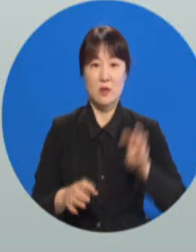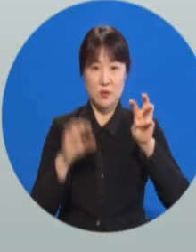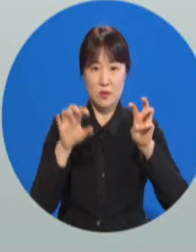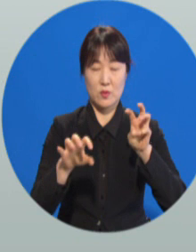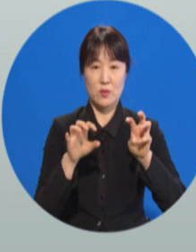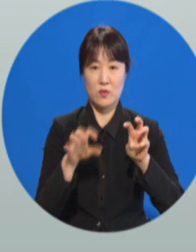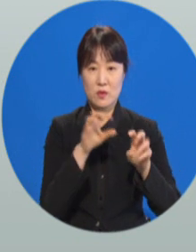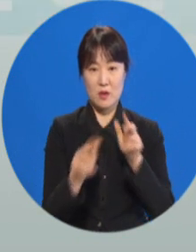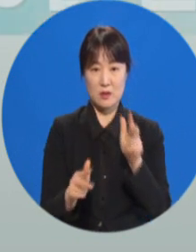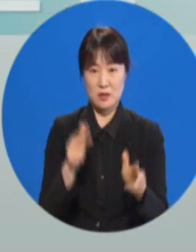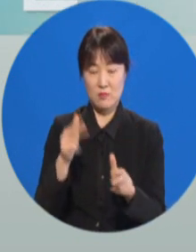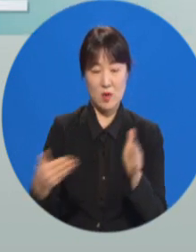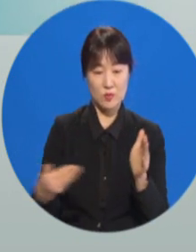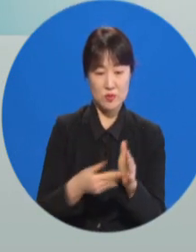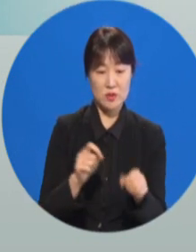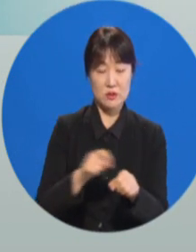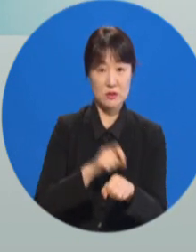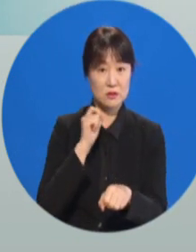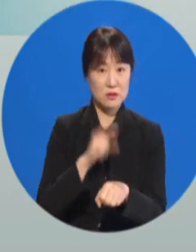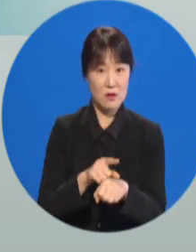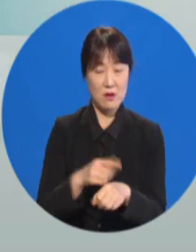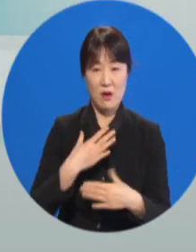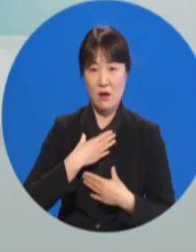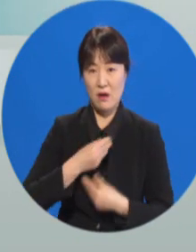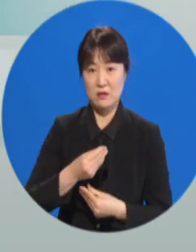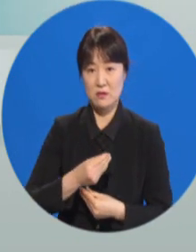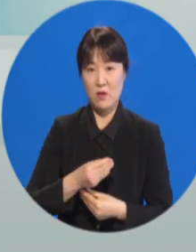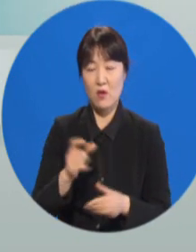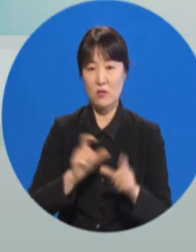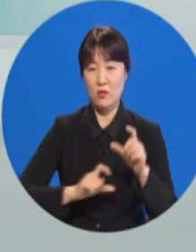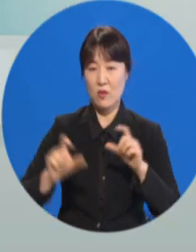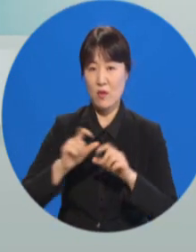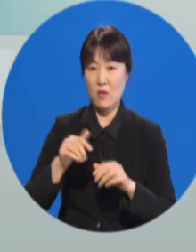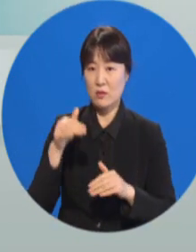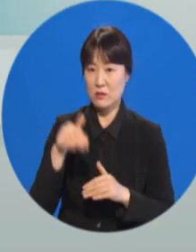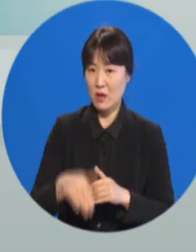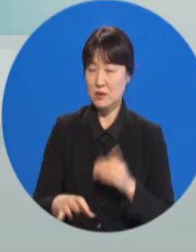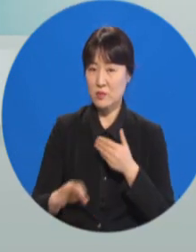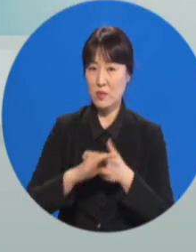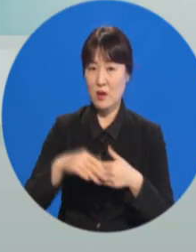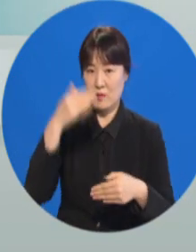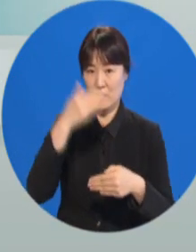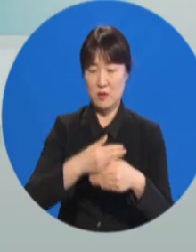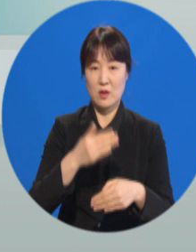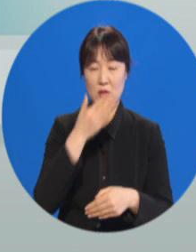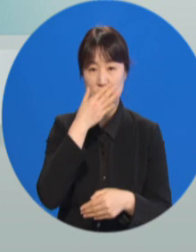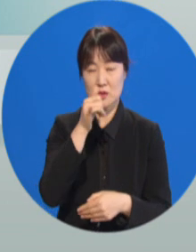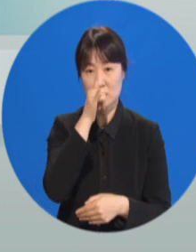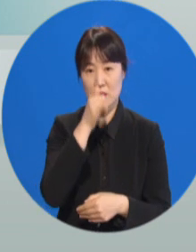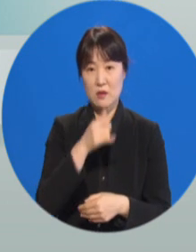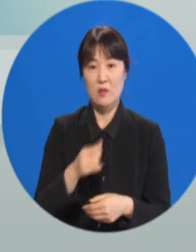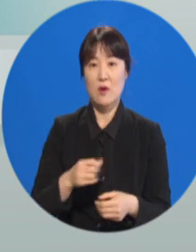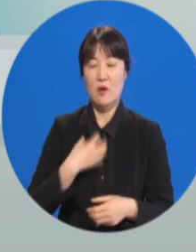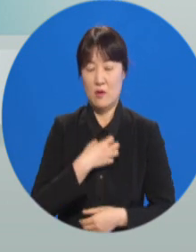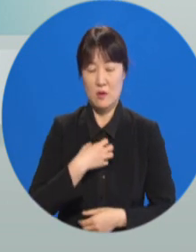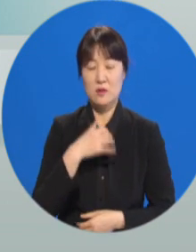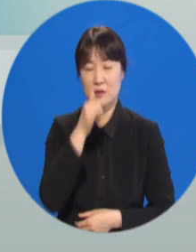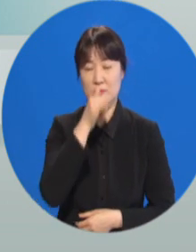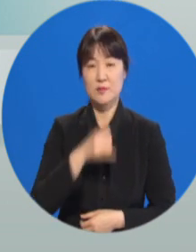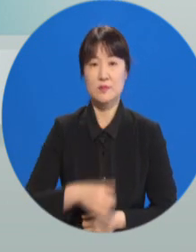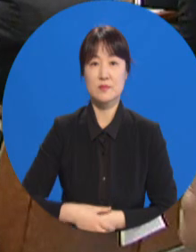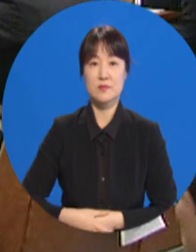업체들이 이용하고 있는 부두의 특성상 안전 등급이 더 낮아져 폐쇄될 경우 물류 대란 등 피해가 불보듯 뻔하기